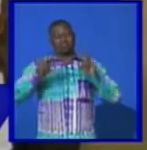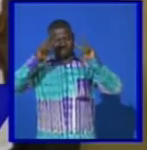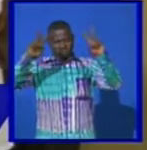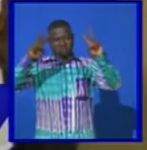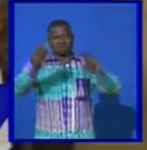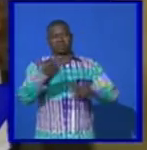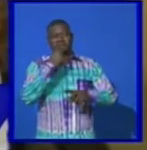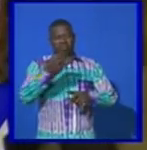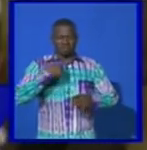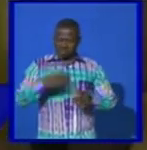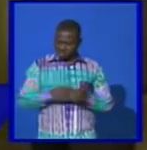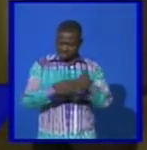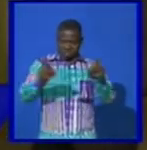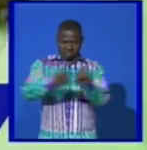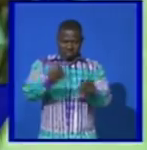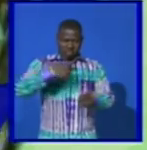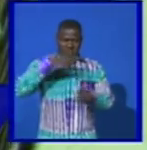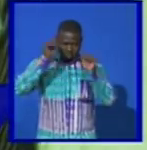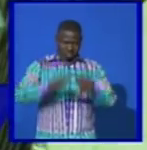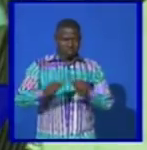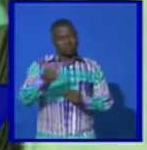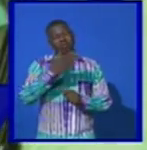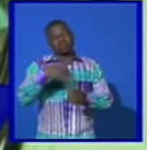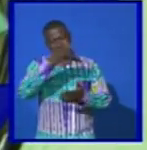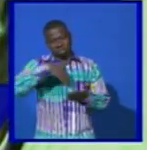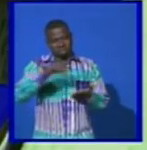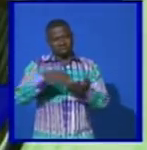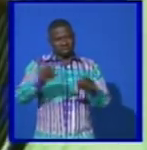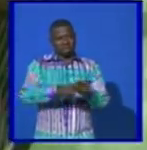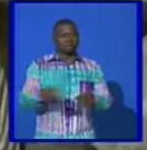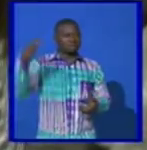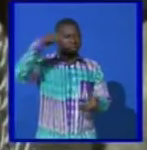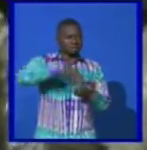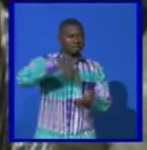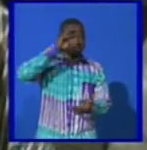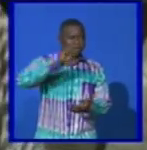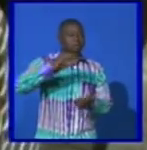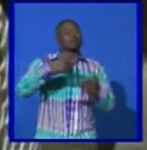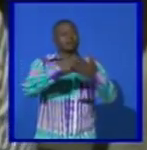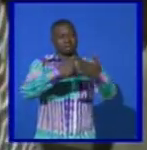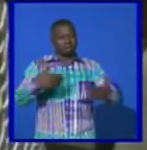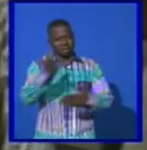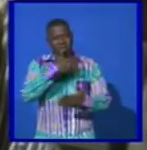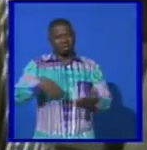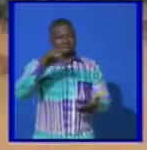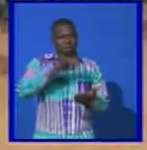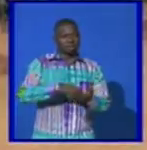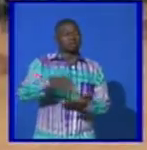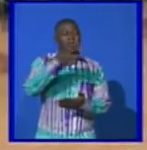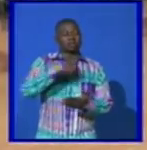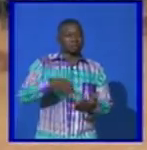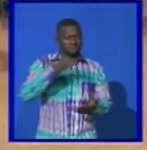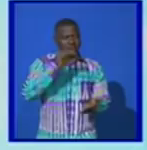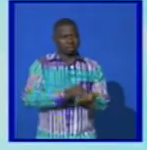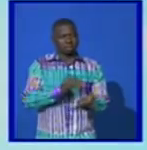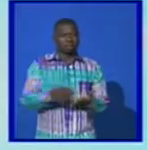peut. Le centre a été créé comme CSPS en 2006 avant de devenir par la suite un centre médical en